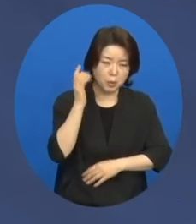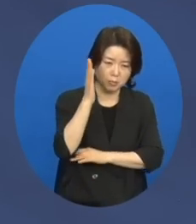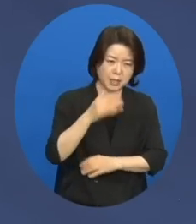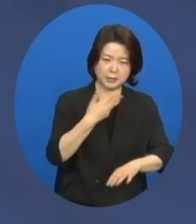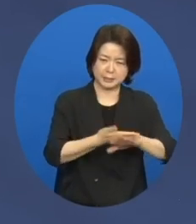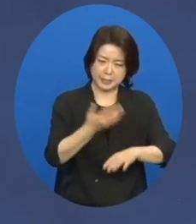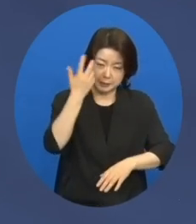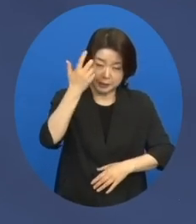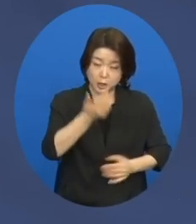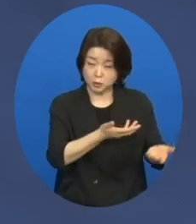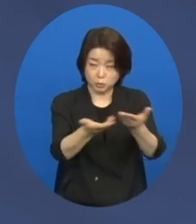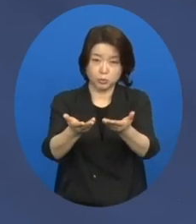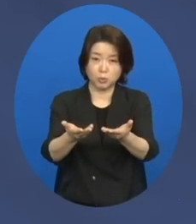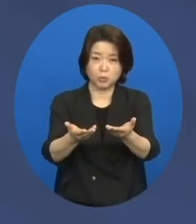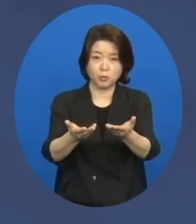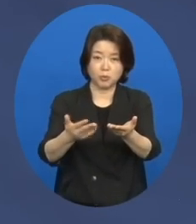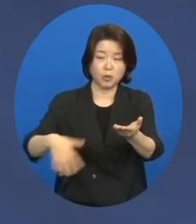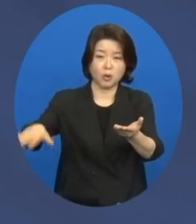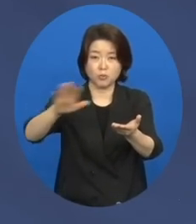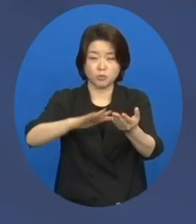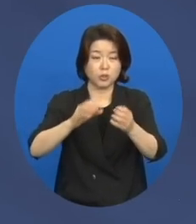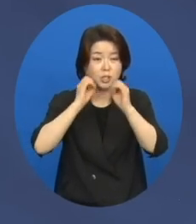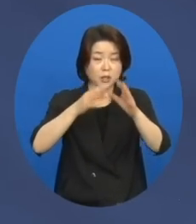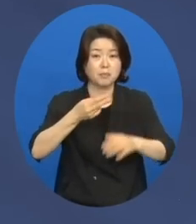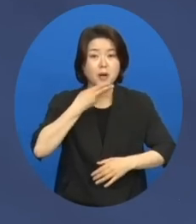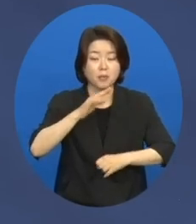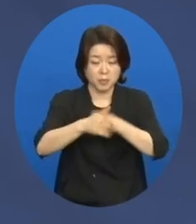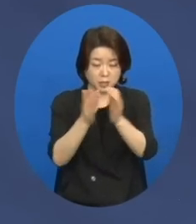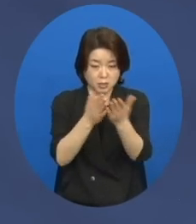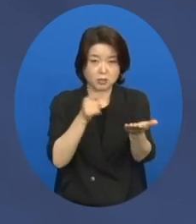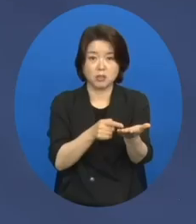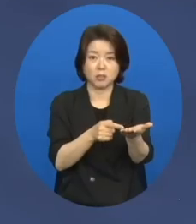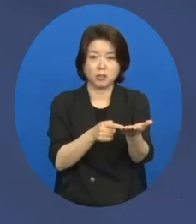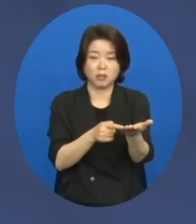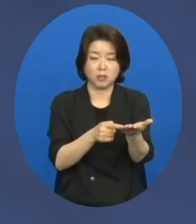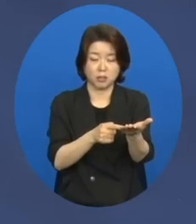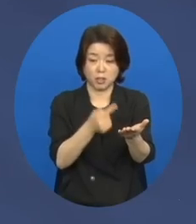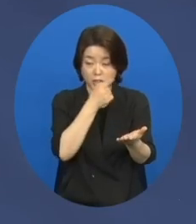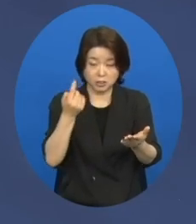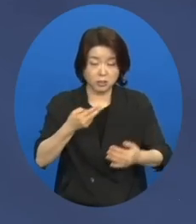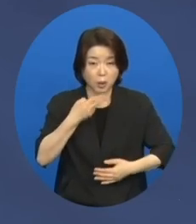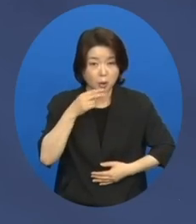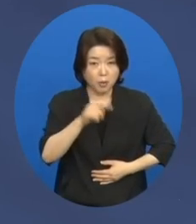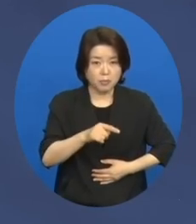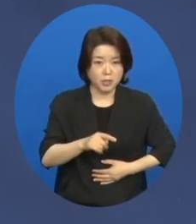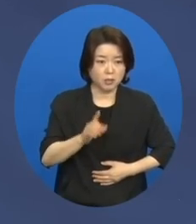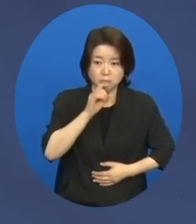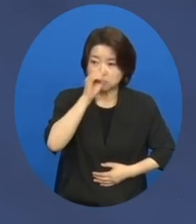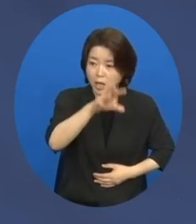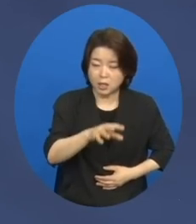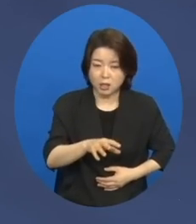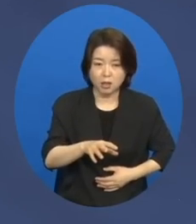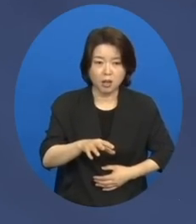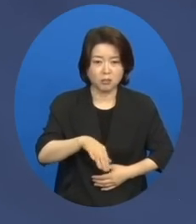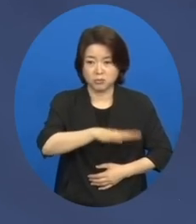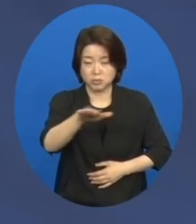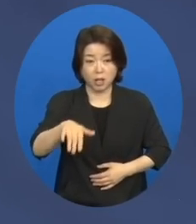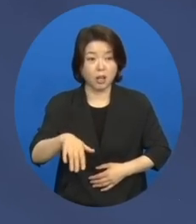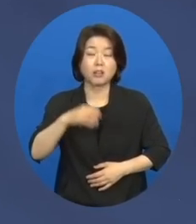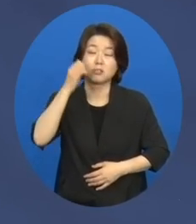받게 하고 우리가 전파하지 않은 성경에 전혀 근거가 없는 무슨 얘기를 해도 그냥 속는다는